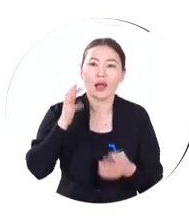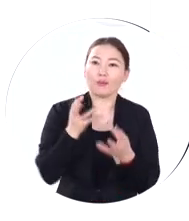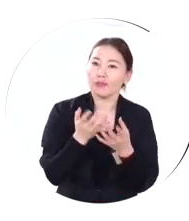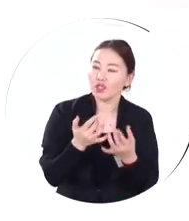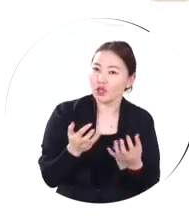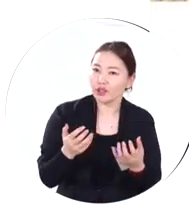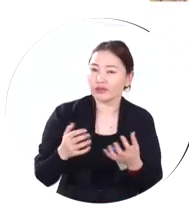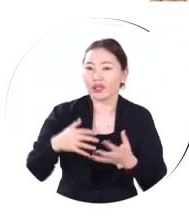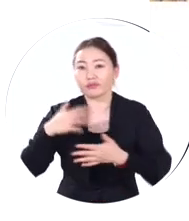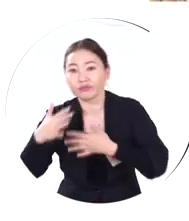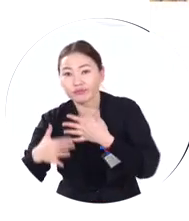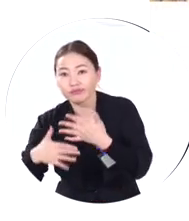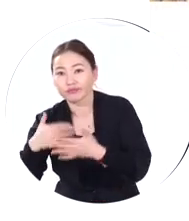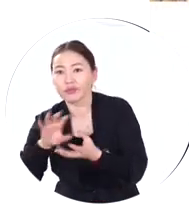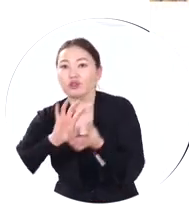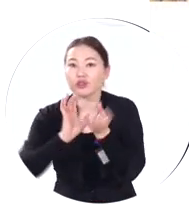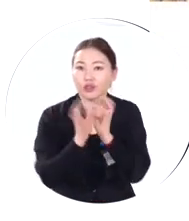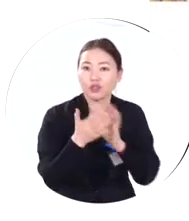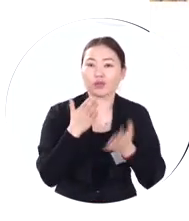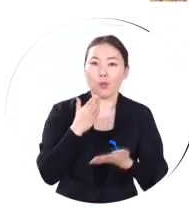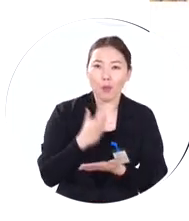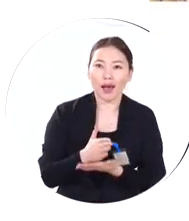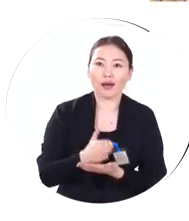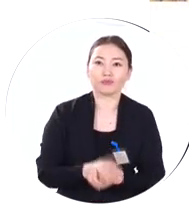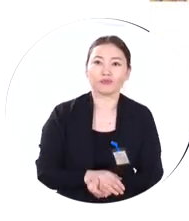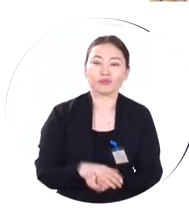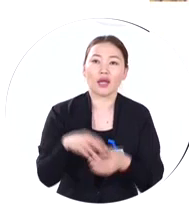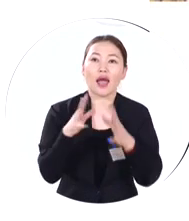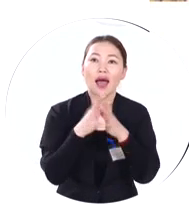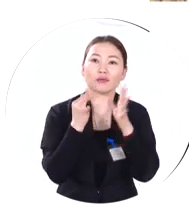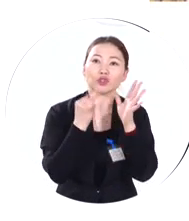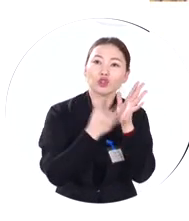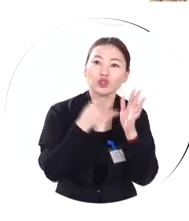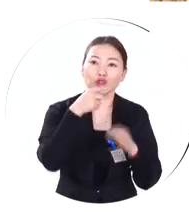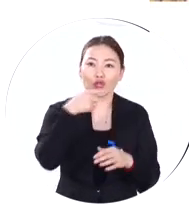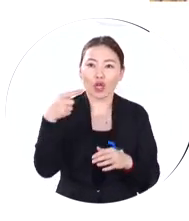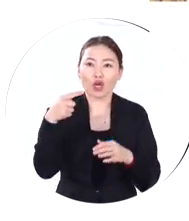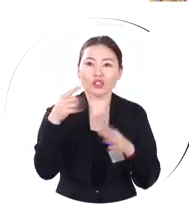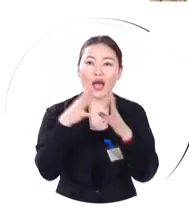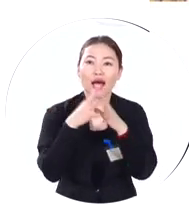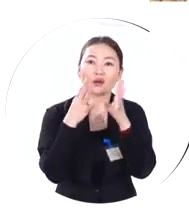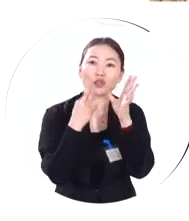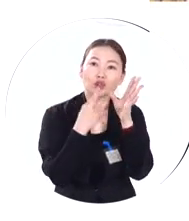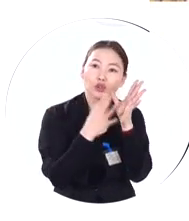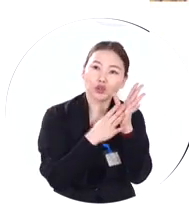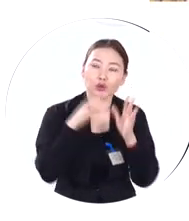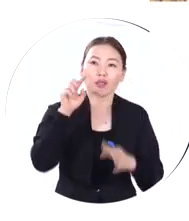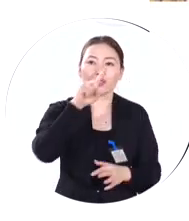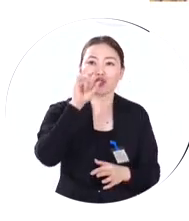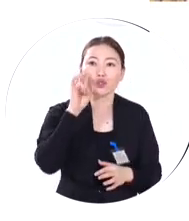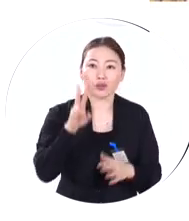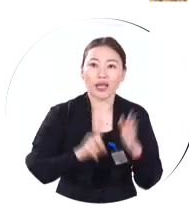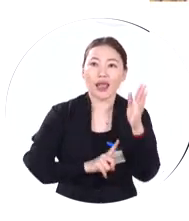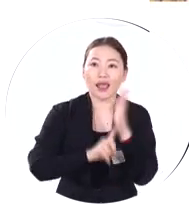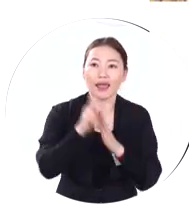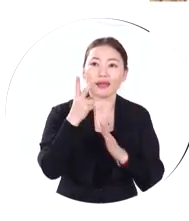Монгол орн төшмөг карат улсын байдалтай оршиж байсан гэж үзэж болно. Энэ үед Нурхач болон Хунтаажийн бодлого нь Монголда найрсаг харилцаа